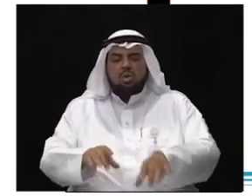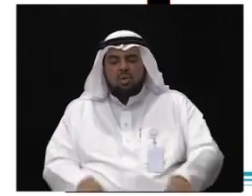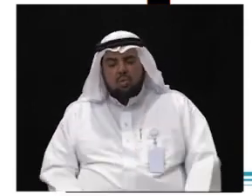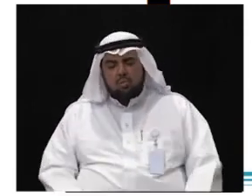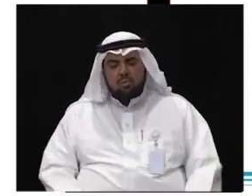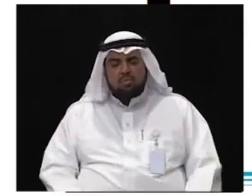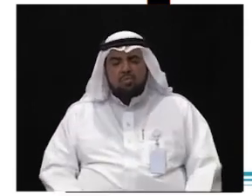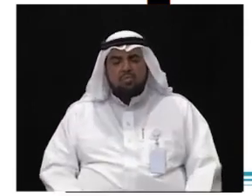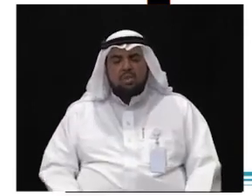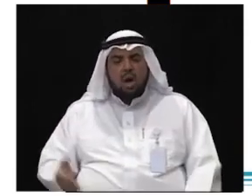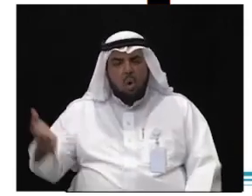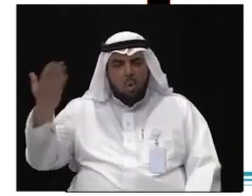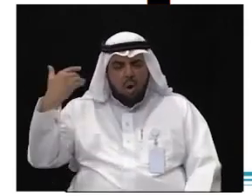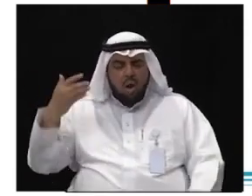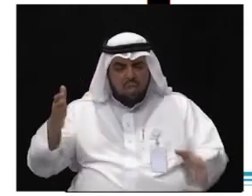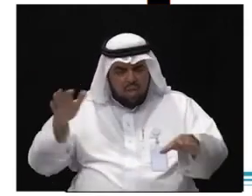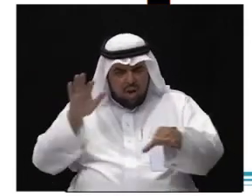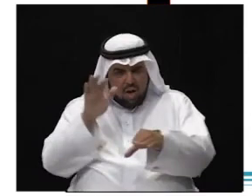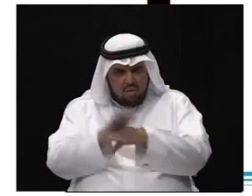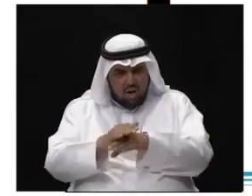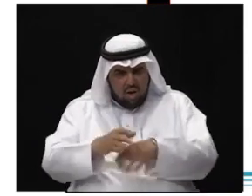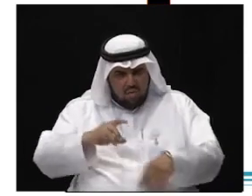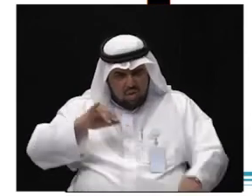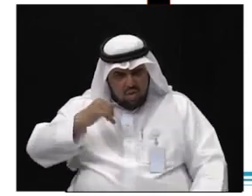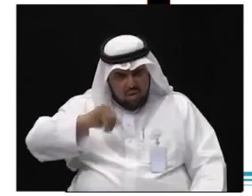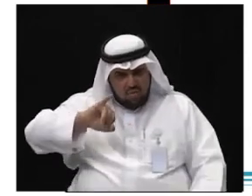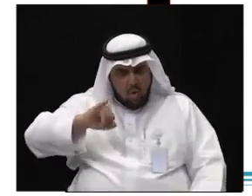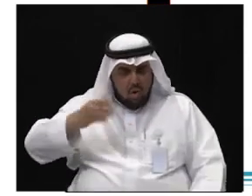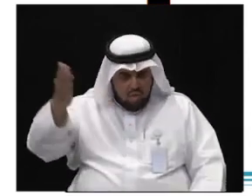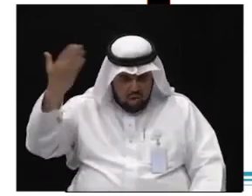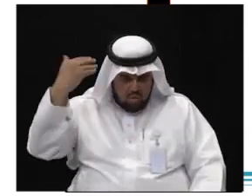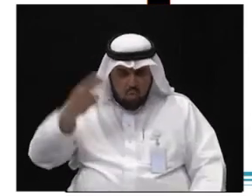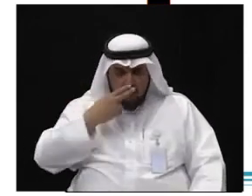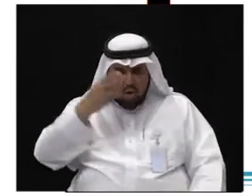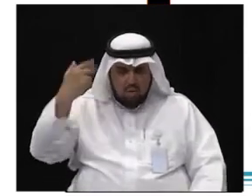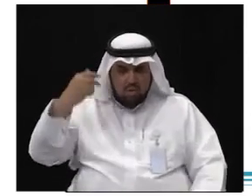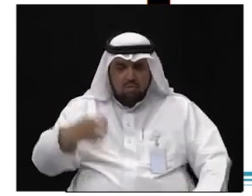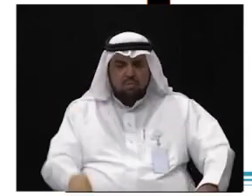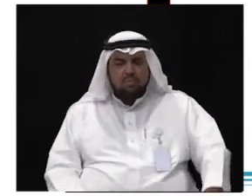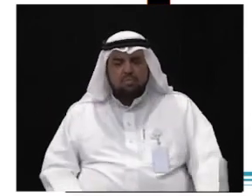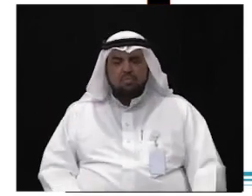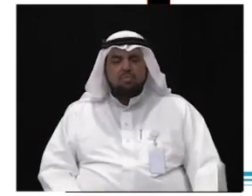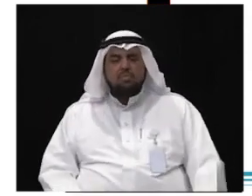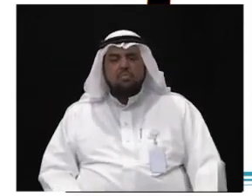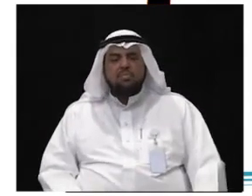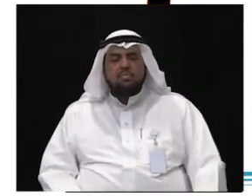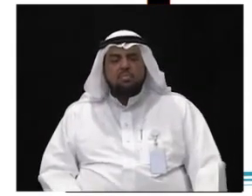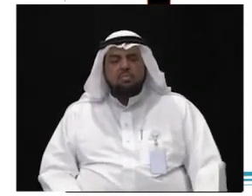في مقرر حاسب واحد في الصف الأول الثانوي.